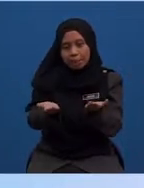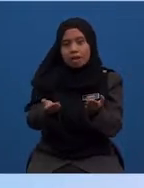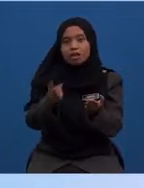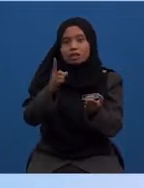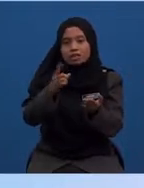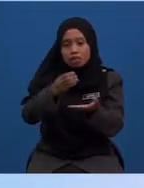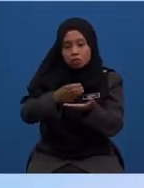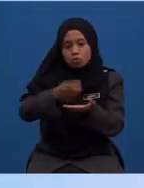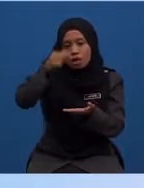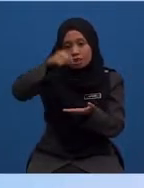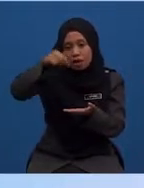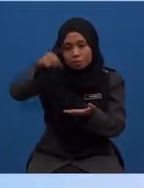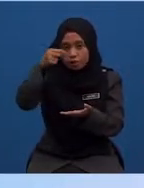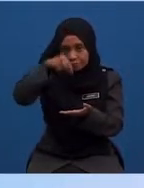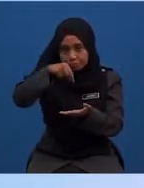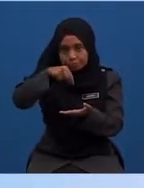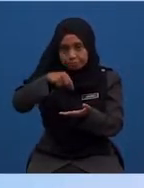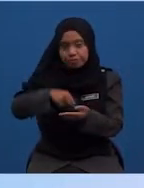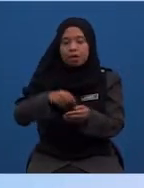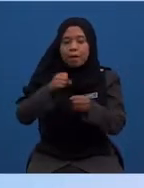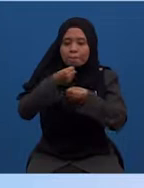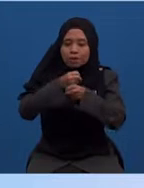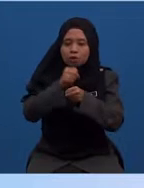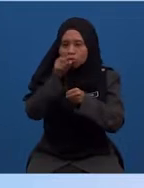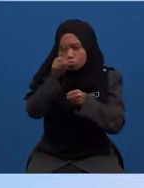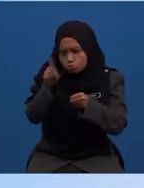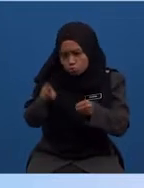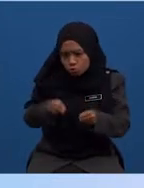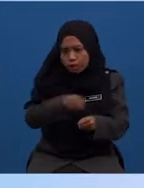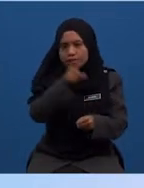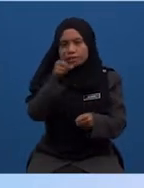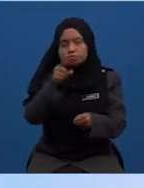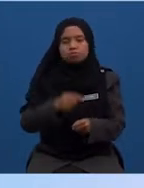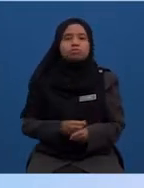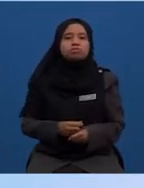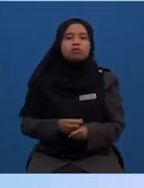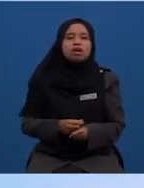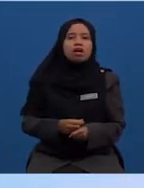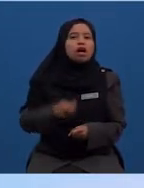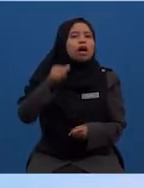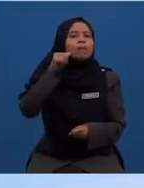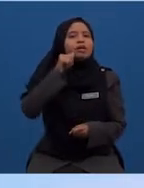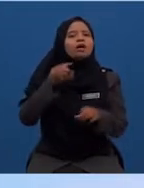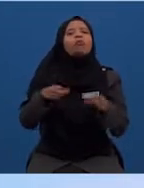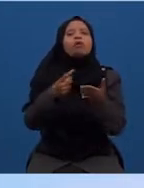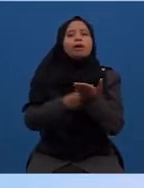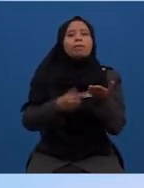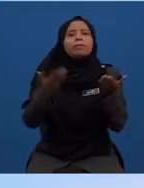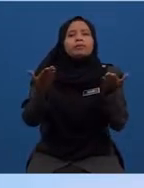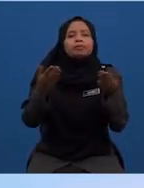tabung yang berbentuk bulatan. Akhir sekali, apa pula ya Aminah tengah